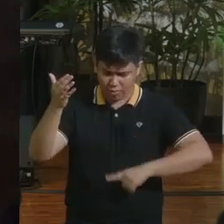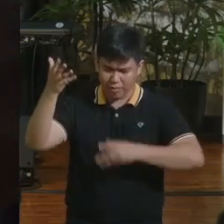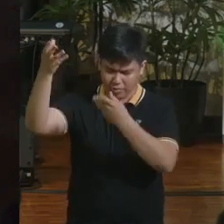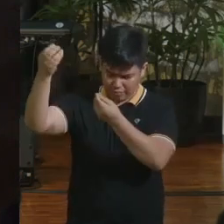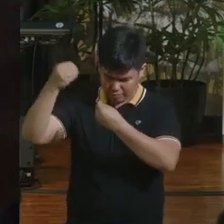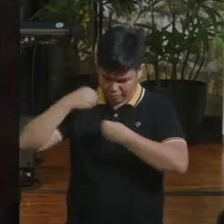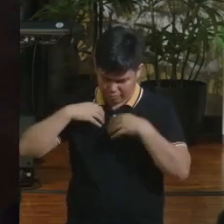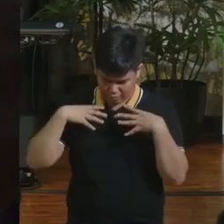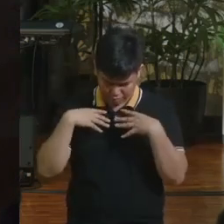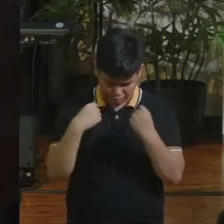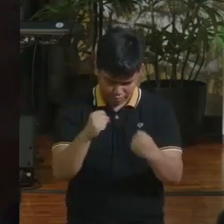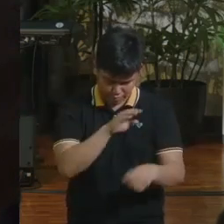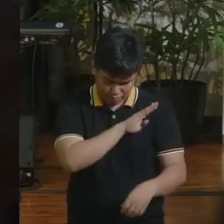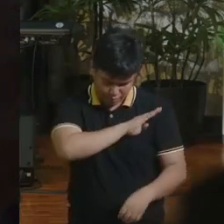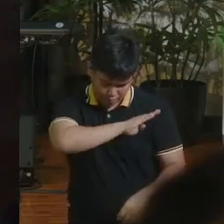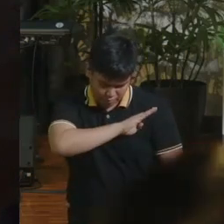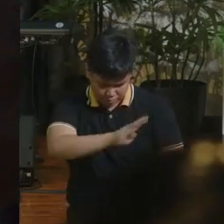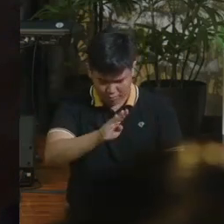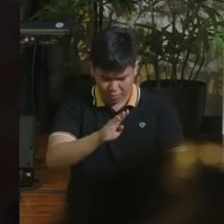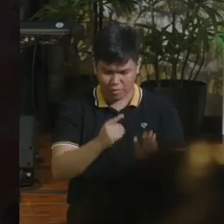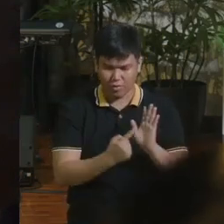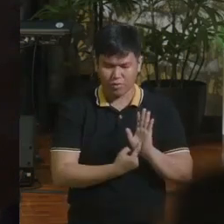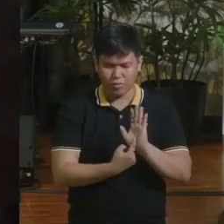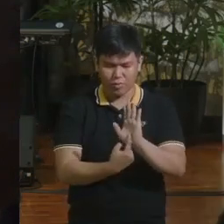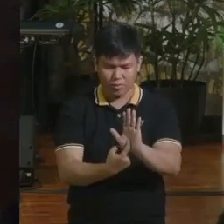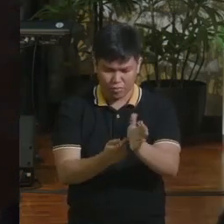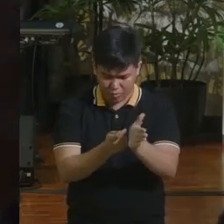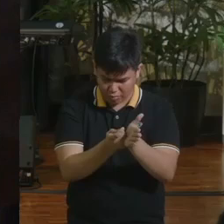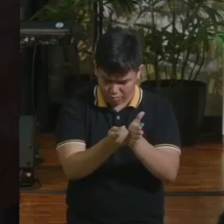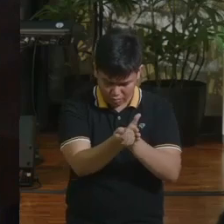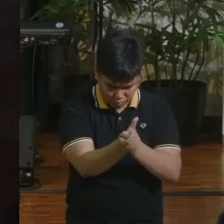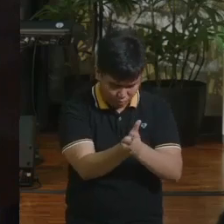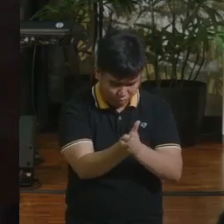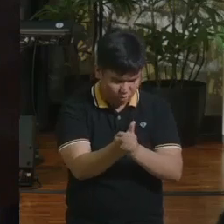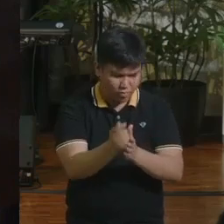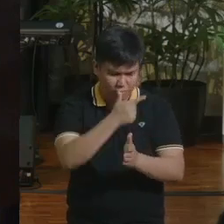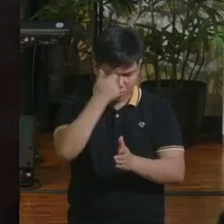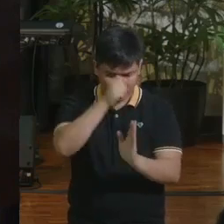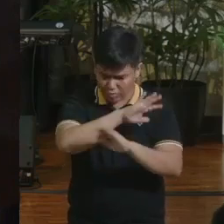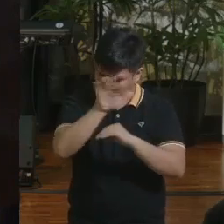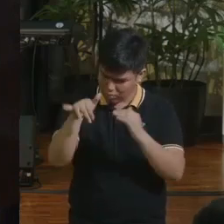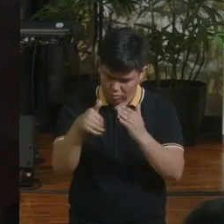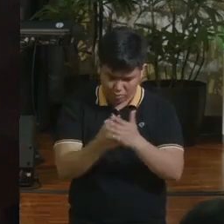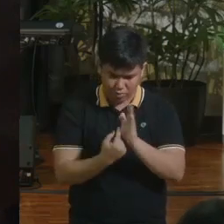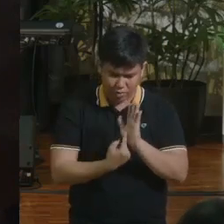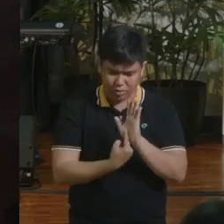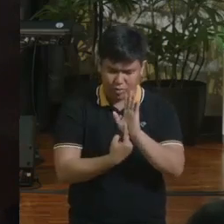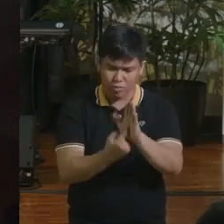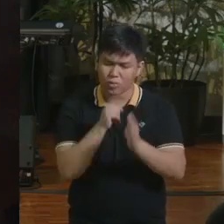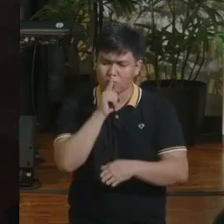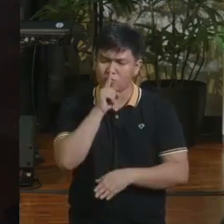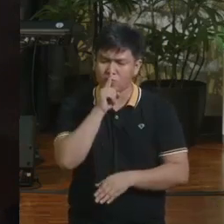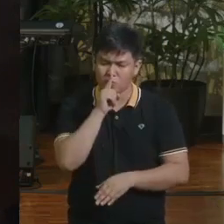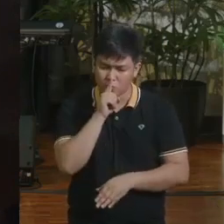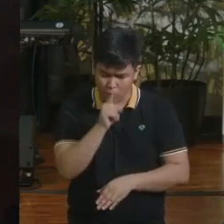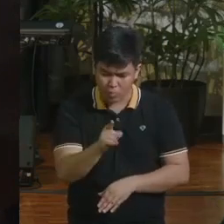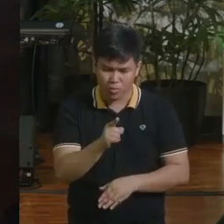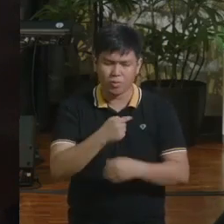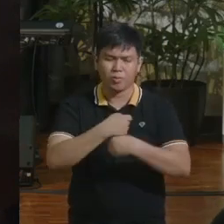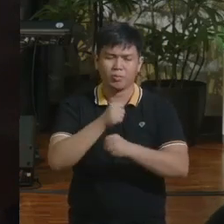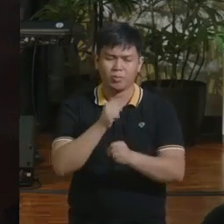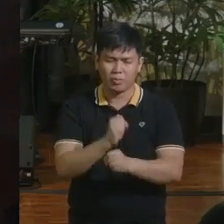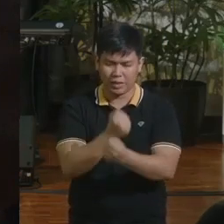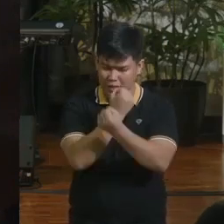Panginoon, na ibahagi ang katotohanan sapagkat itong katotohanan na ito ang siyang magliligtas sa